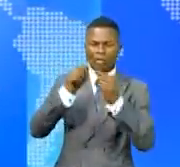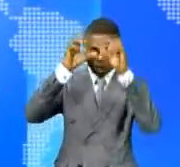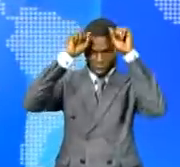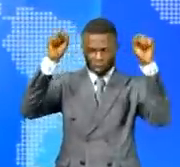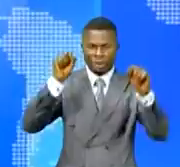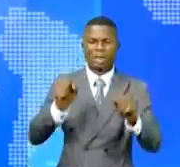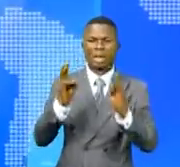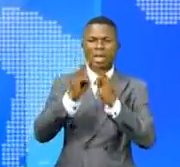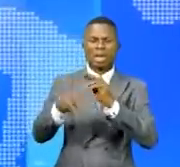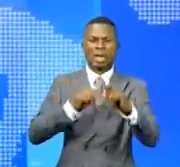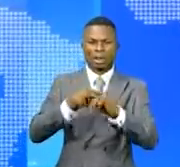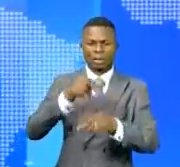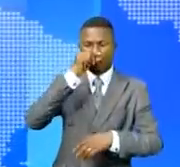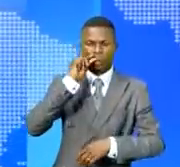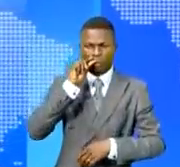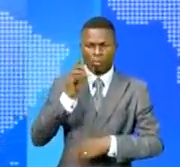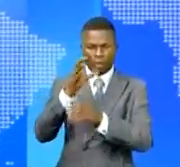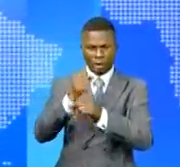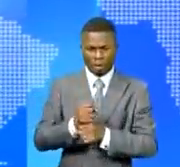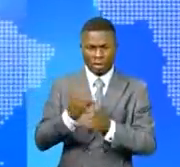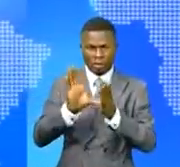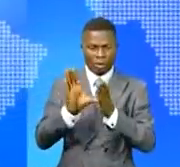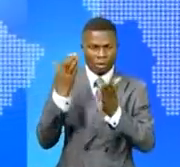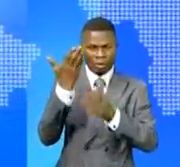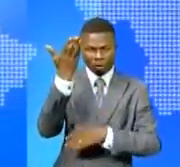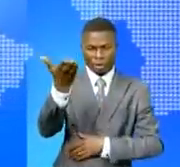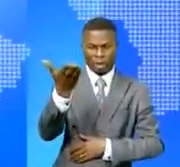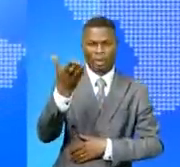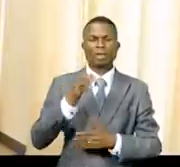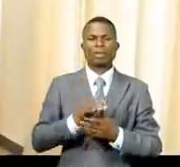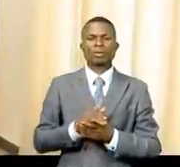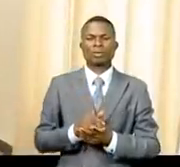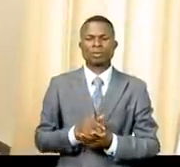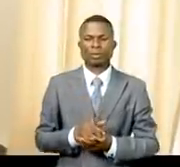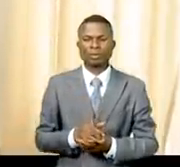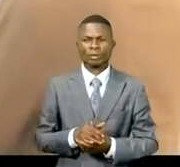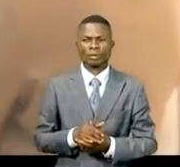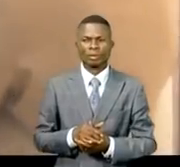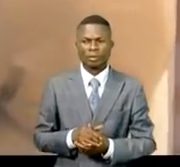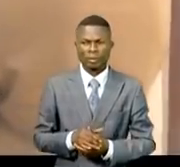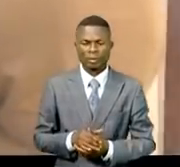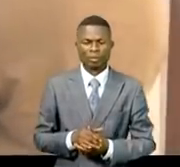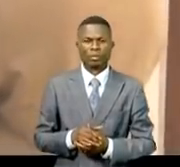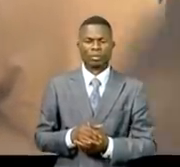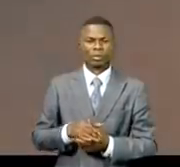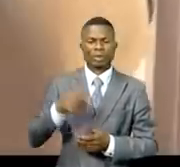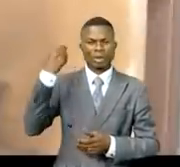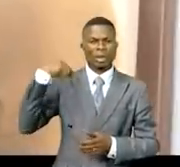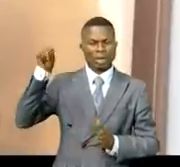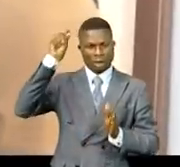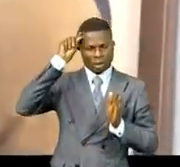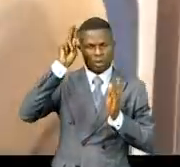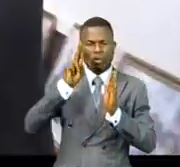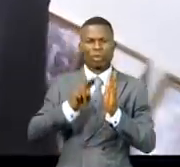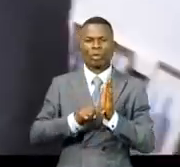de l'Assemblée nationale, Christophe Mboso. Patty Tondwangu a signé ses reportages. L'information du gouvernement de l'Union sacrée de la nation publiée,